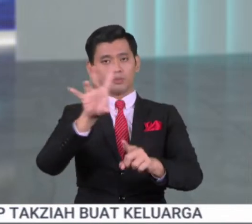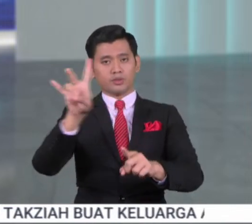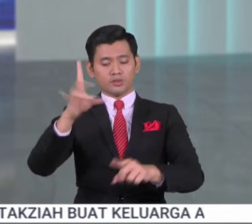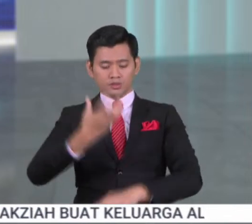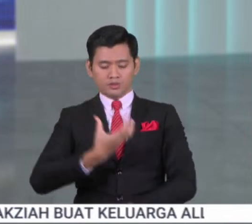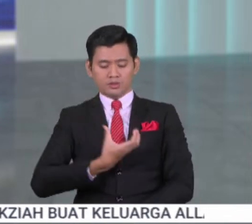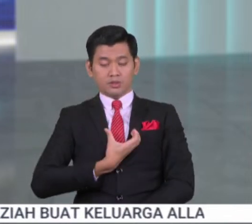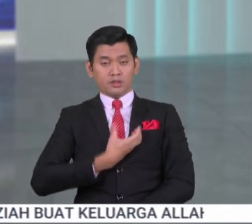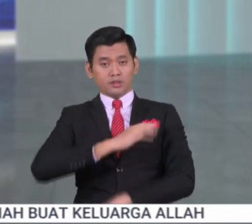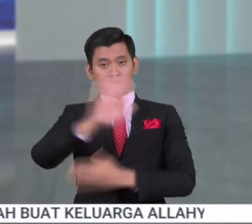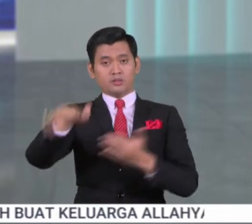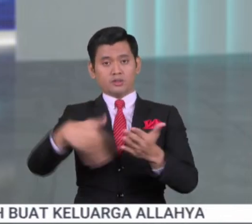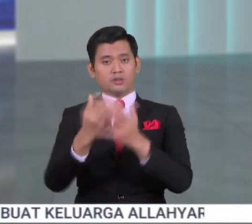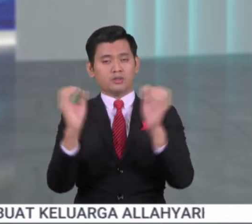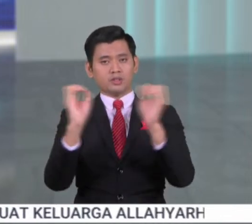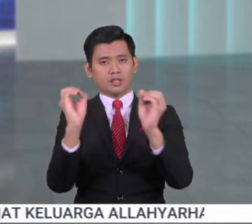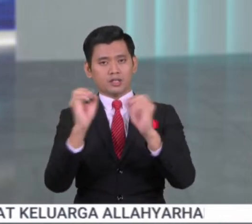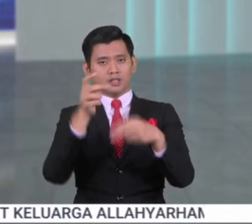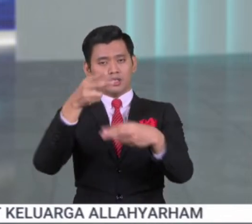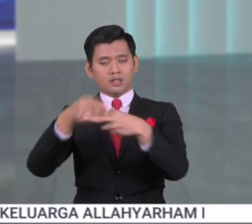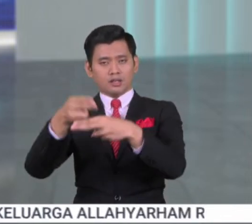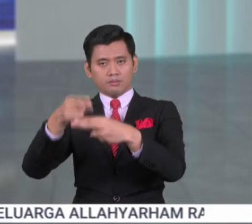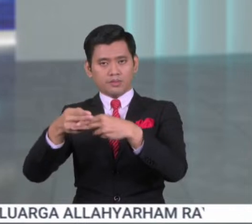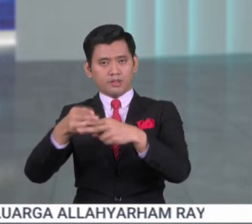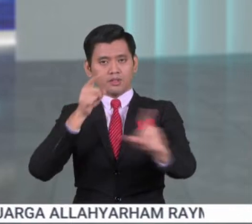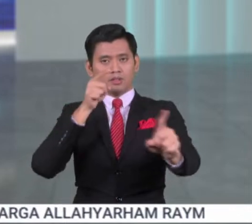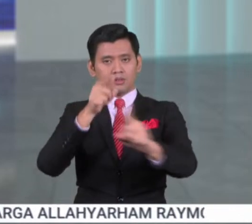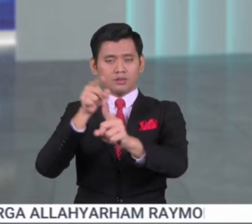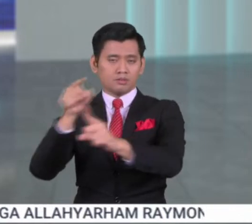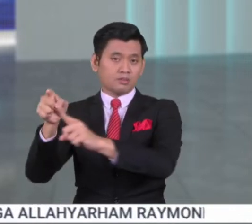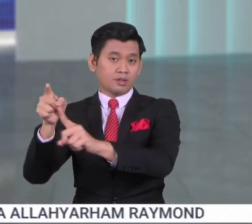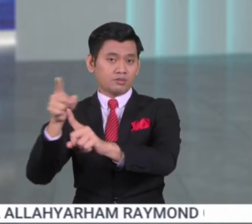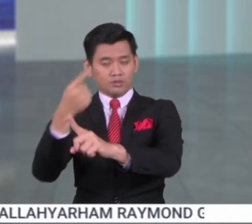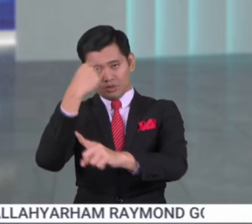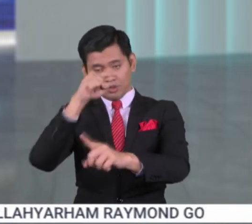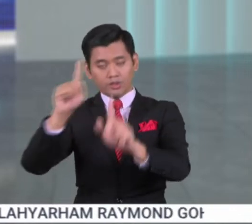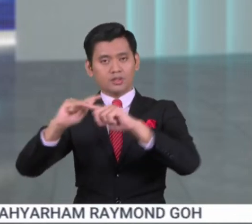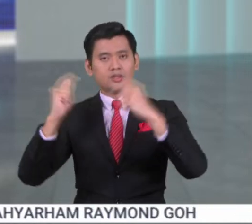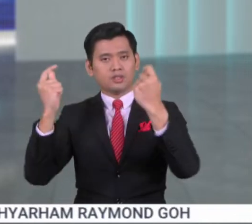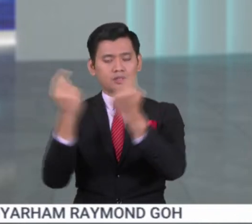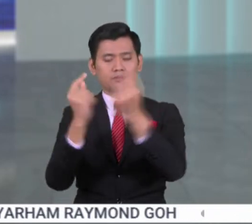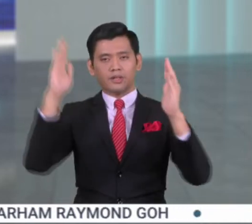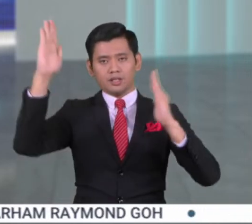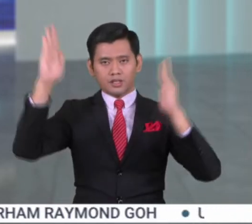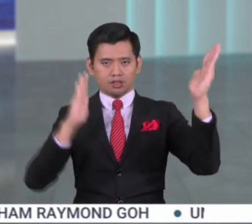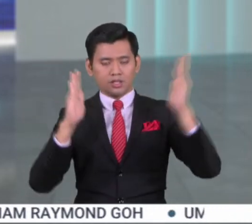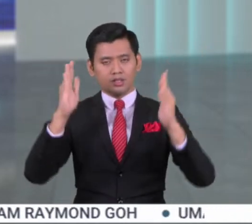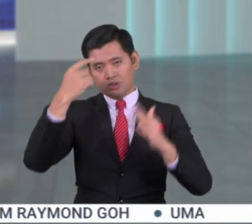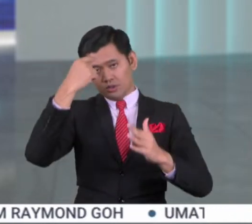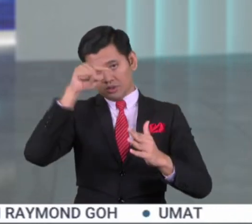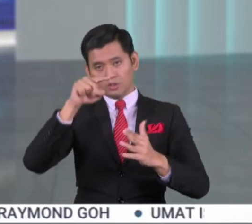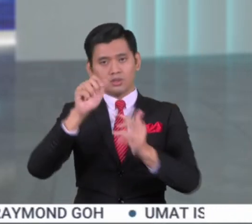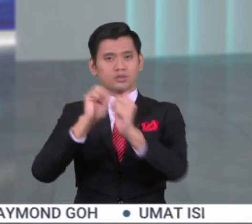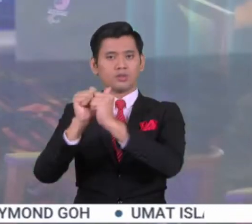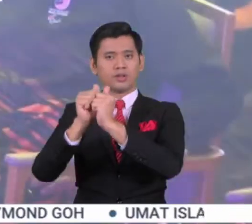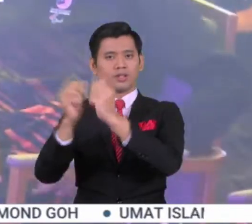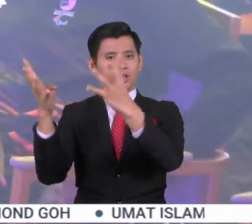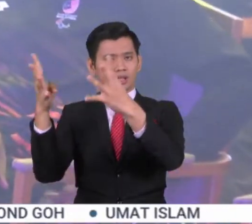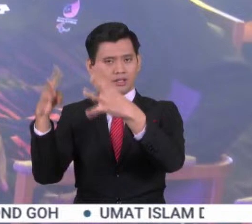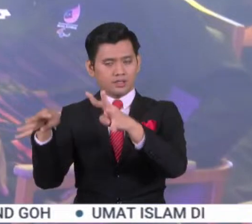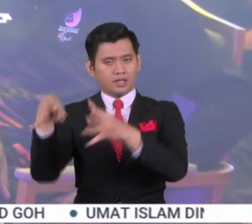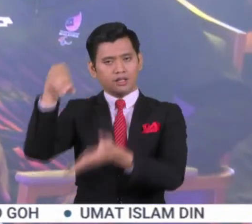pengat keseluruhan tanpa menamakan sasaran emas oleh kontinjen negara di Sukan Asia Hongzhou 2022.